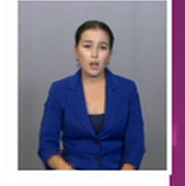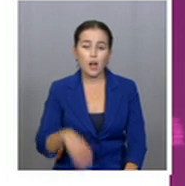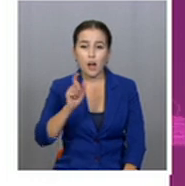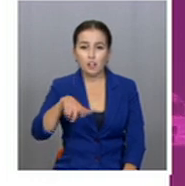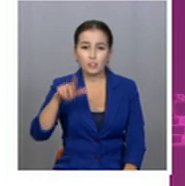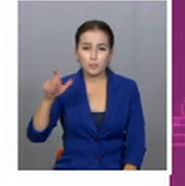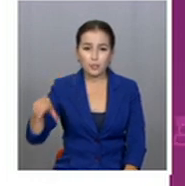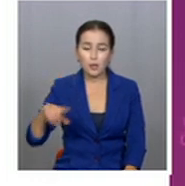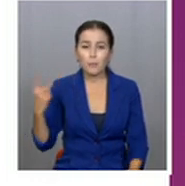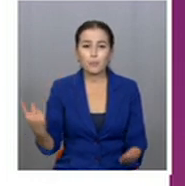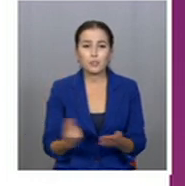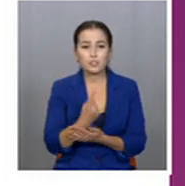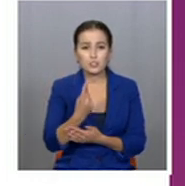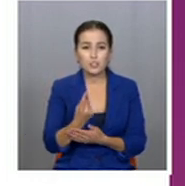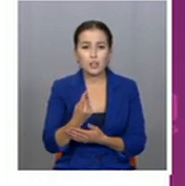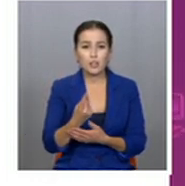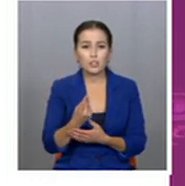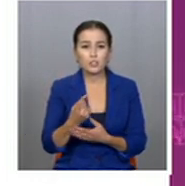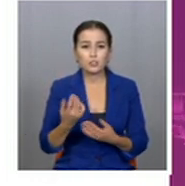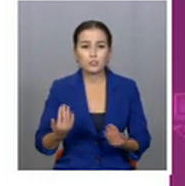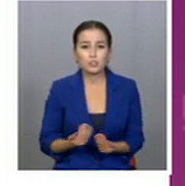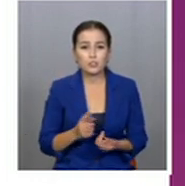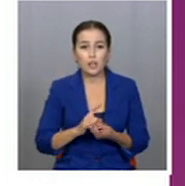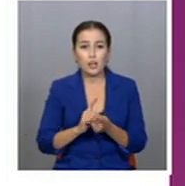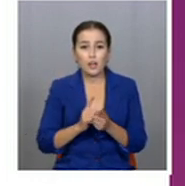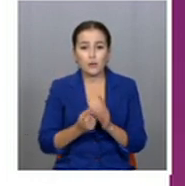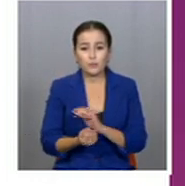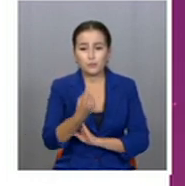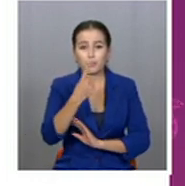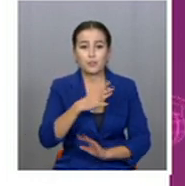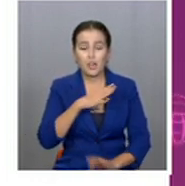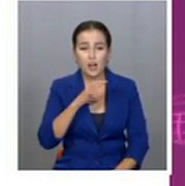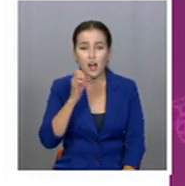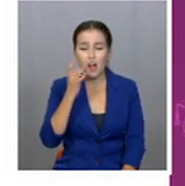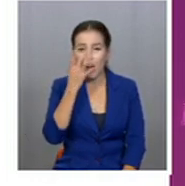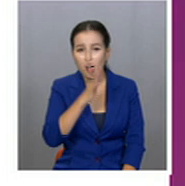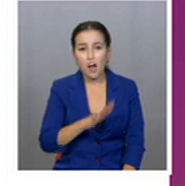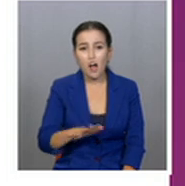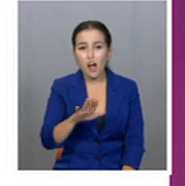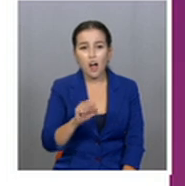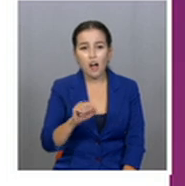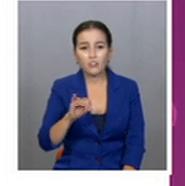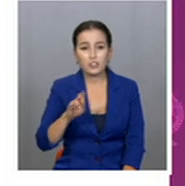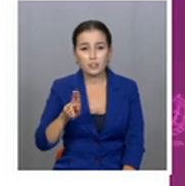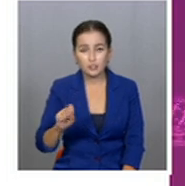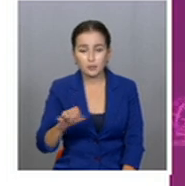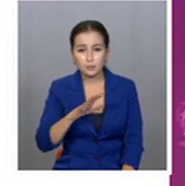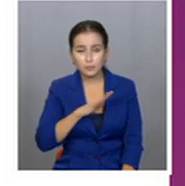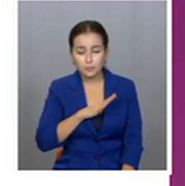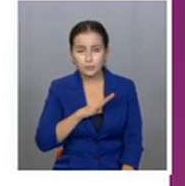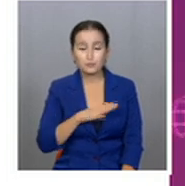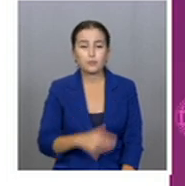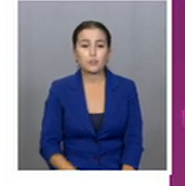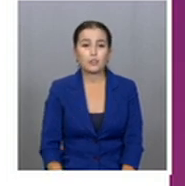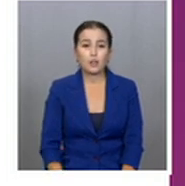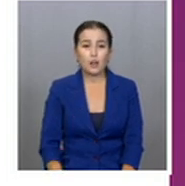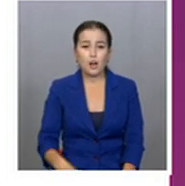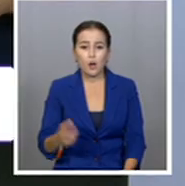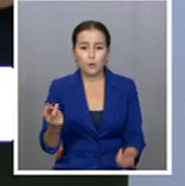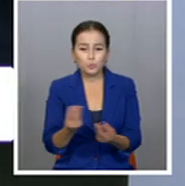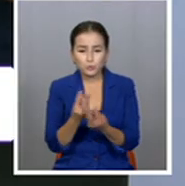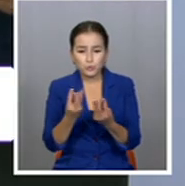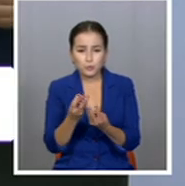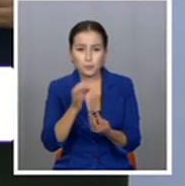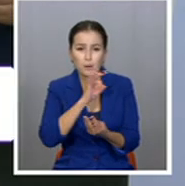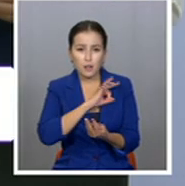Адамдардың алғашқы эволюциясы Африкада пайда болды. Отты қолдану, тас еңбек құралдарын жетілдіру,